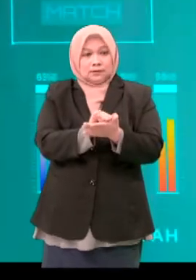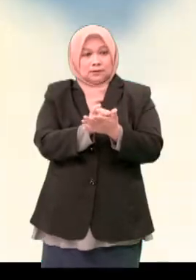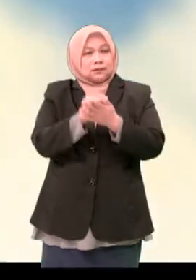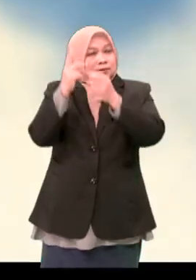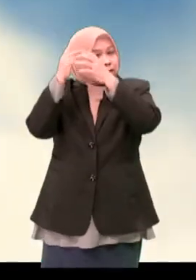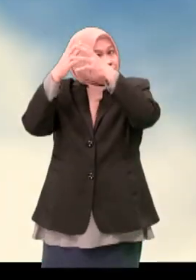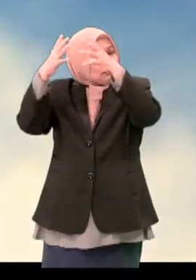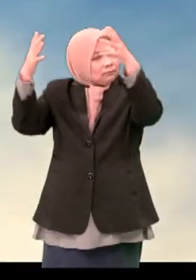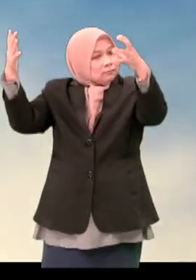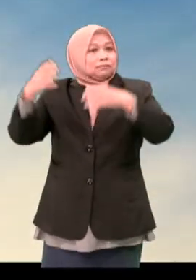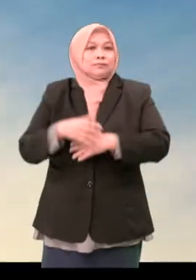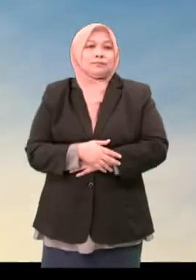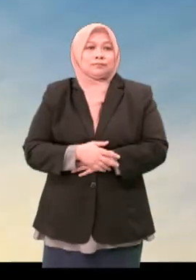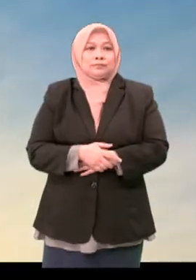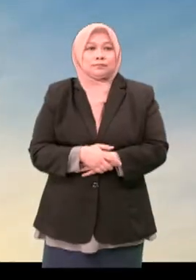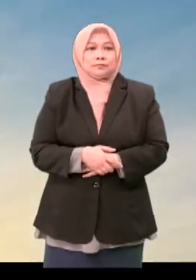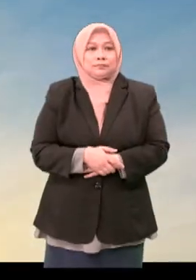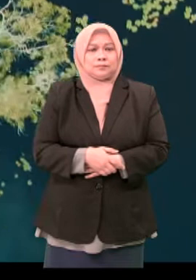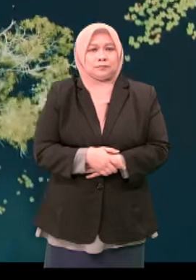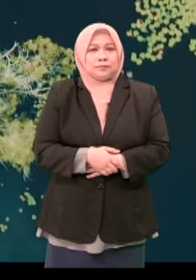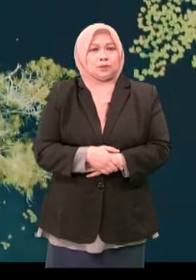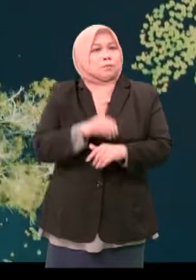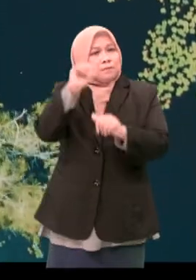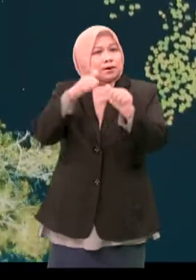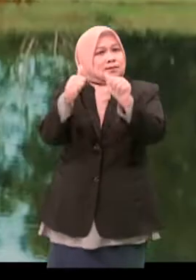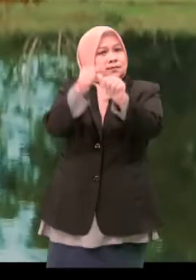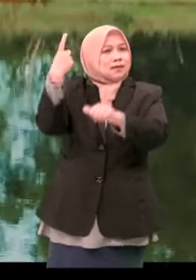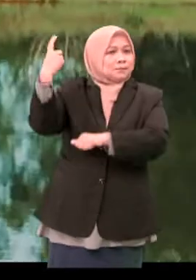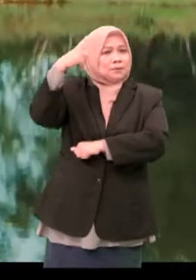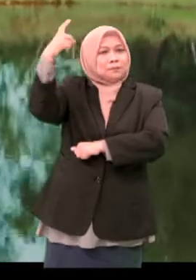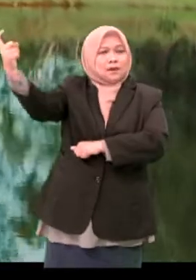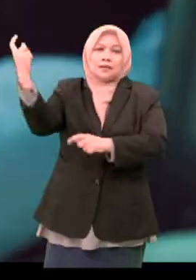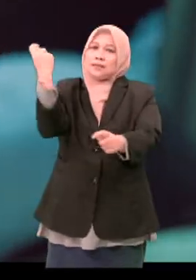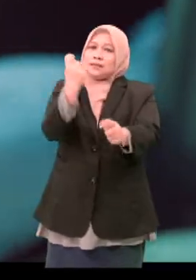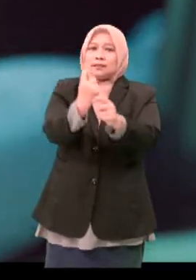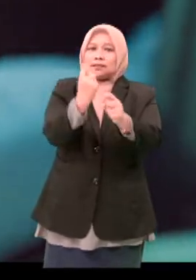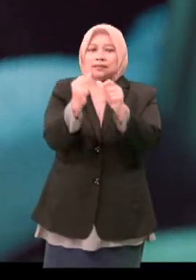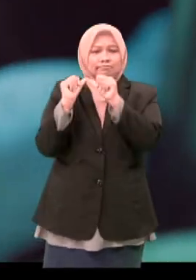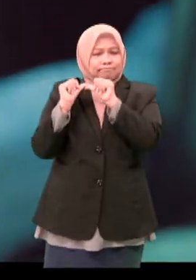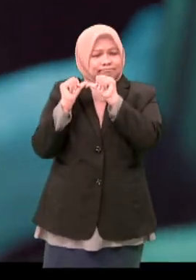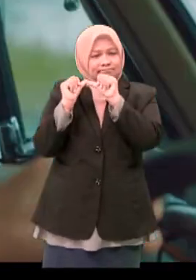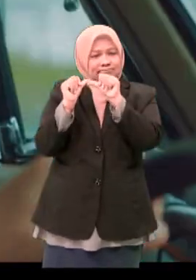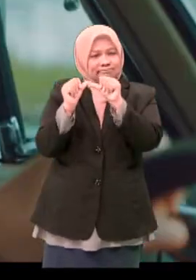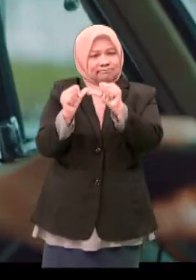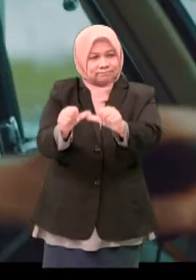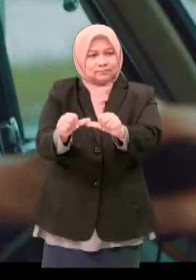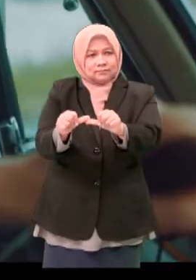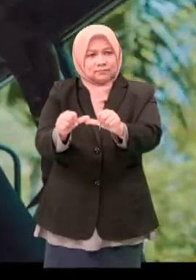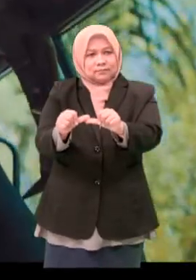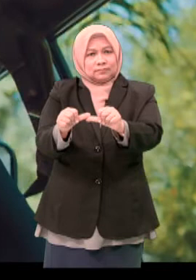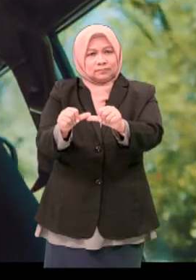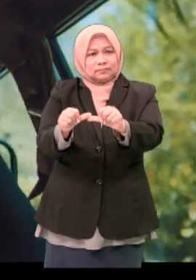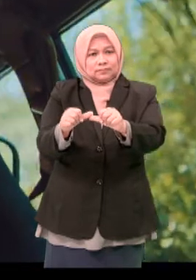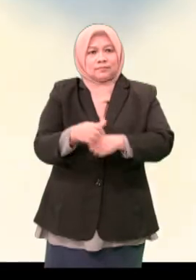keandaman. Mengejar mimpi yang kekal abadi.